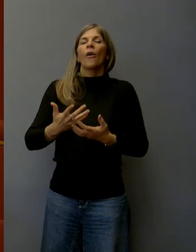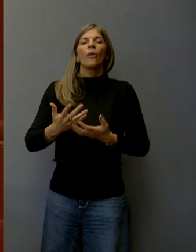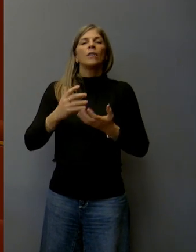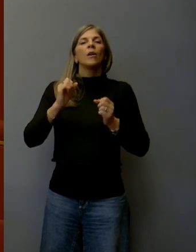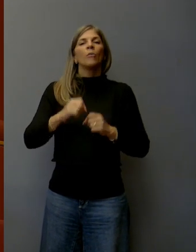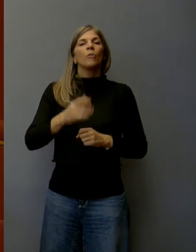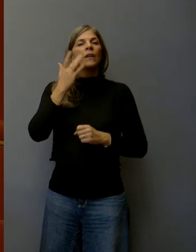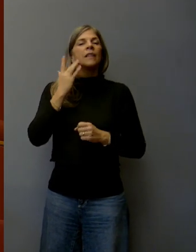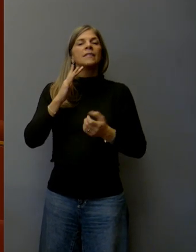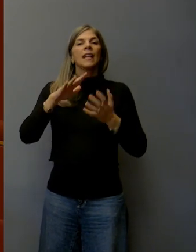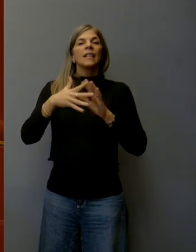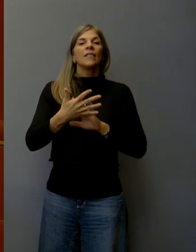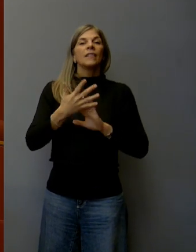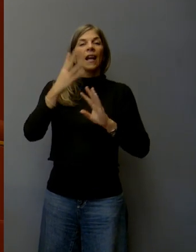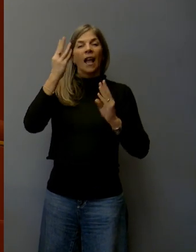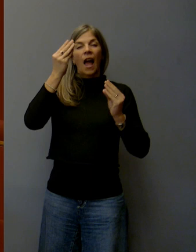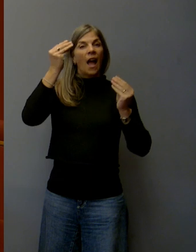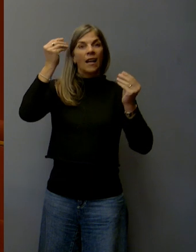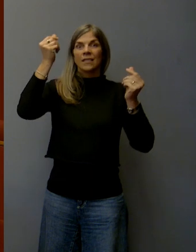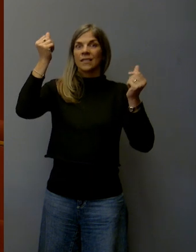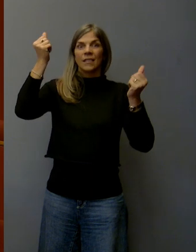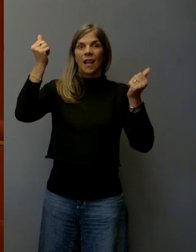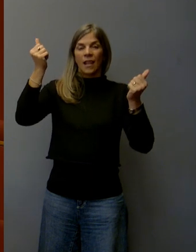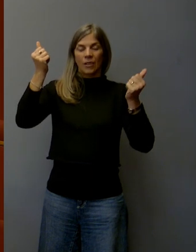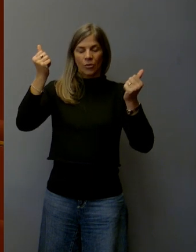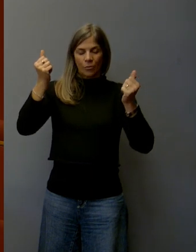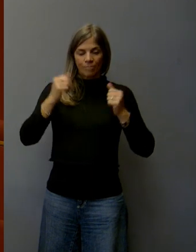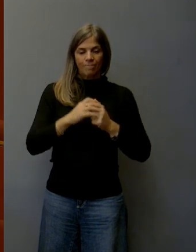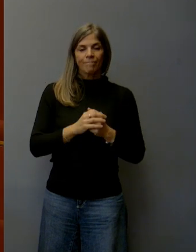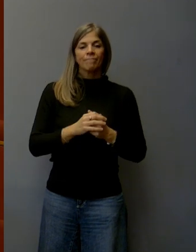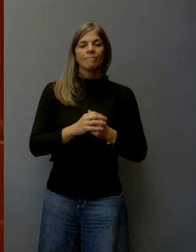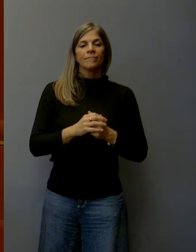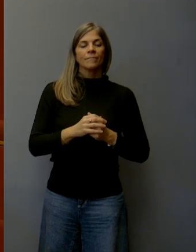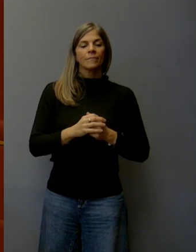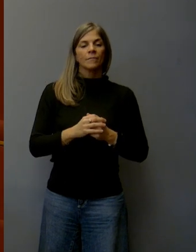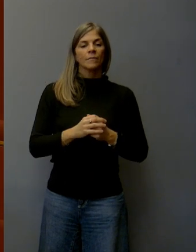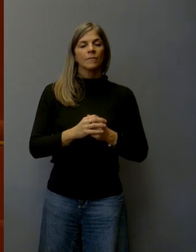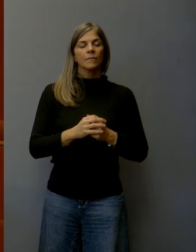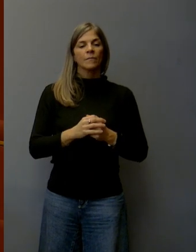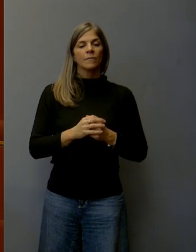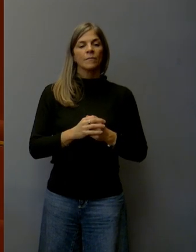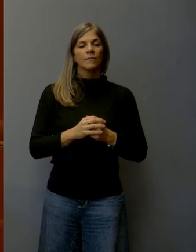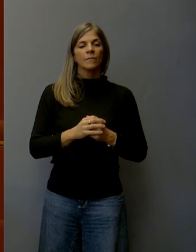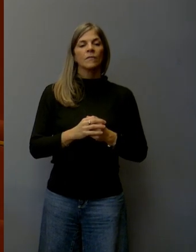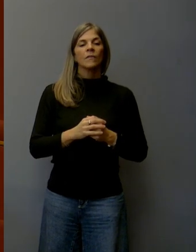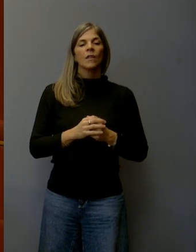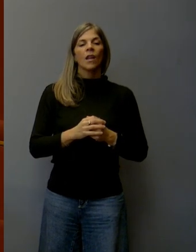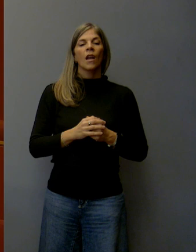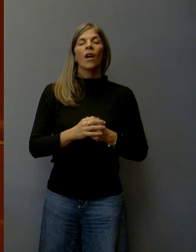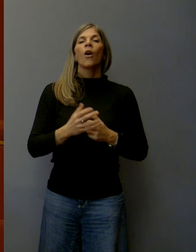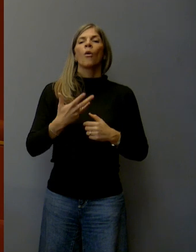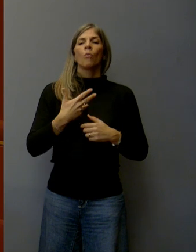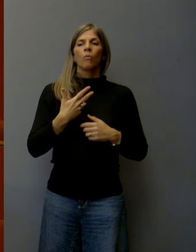Quali sono le situazioni in cui ciò si deve manifestare possono essere ovviamente grandi eventi ci possono